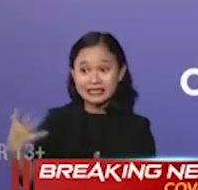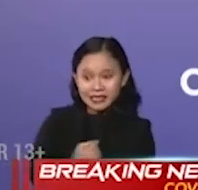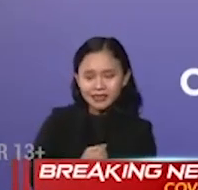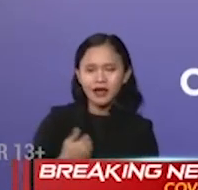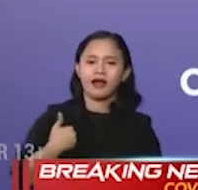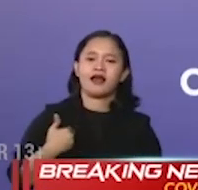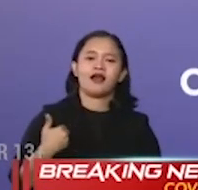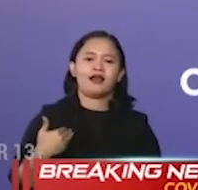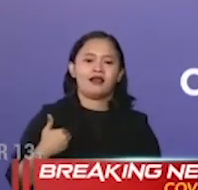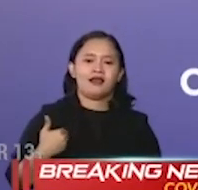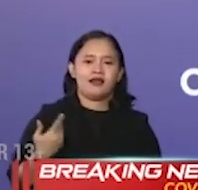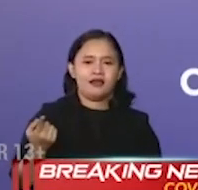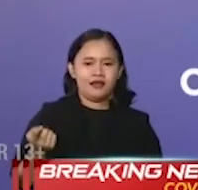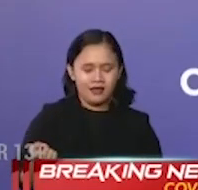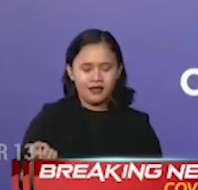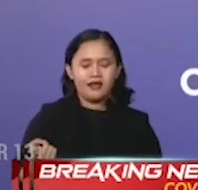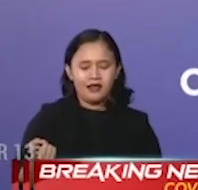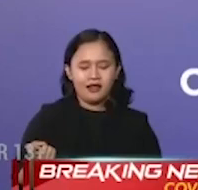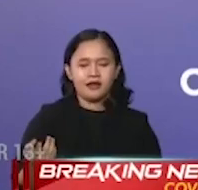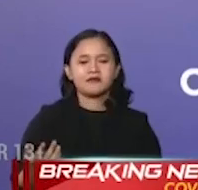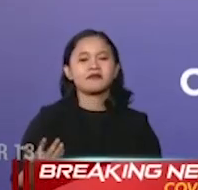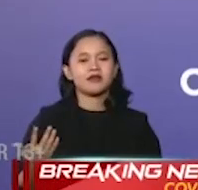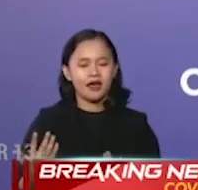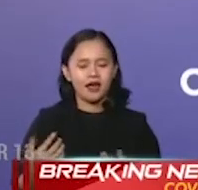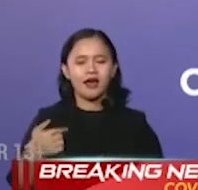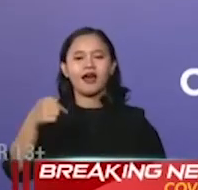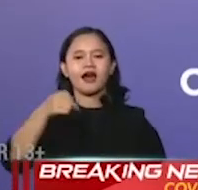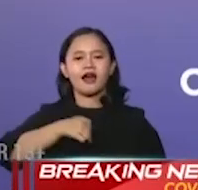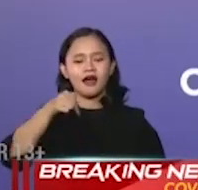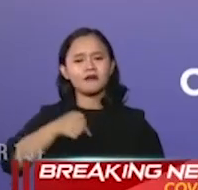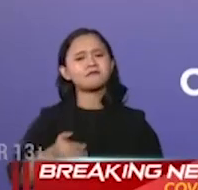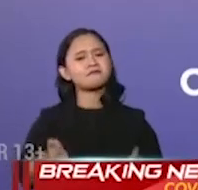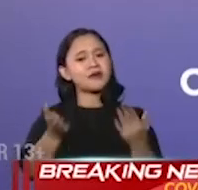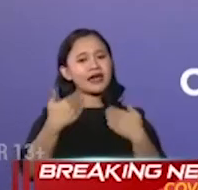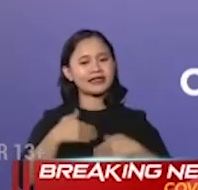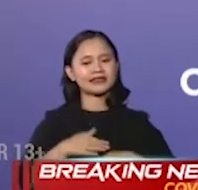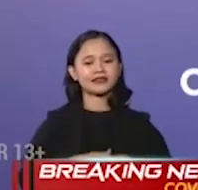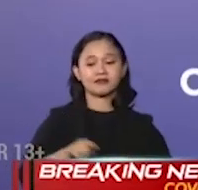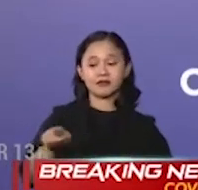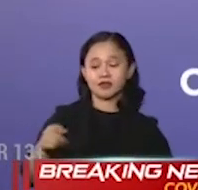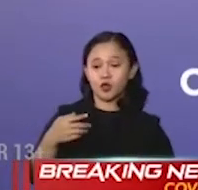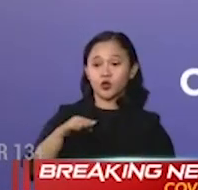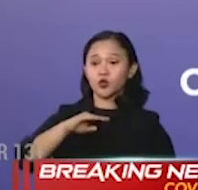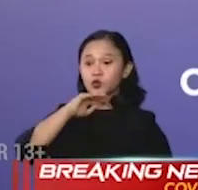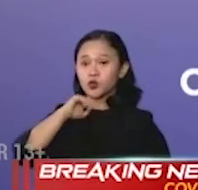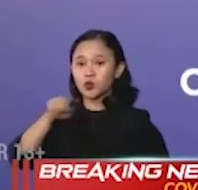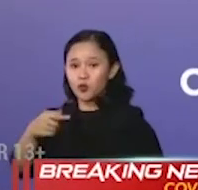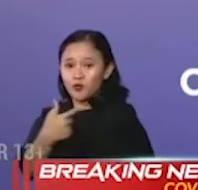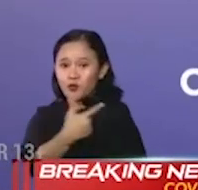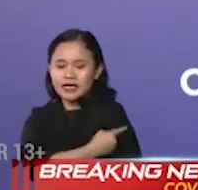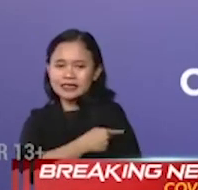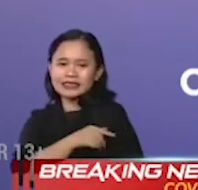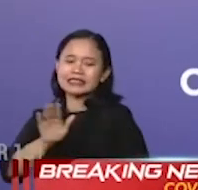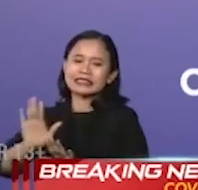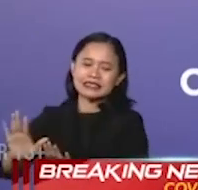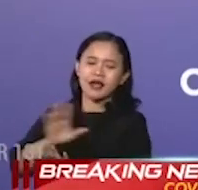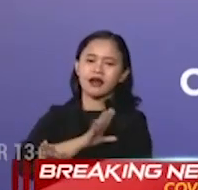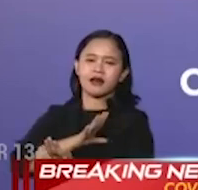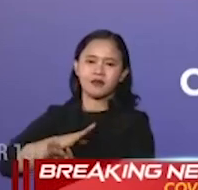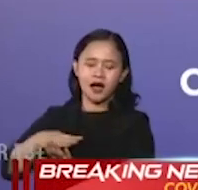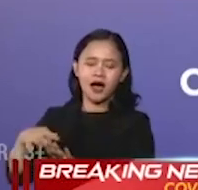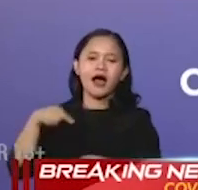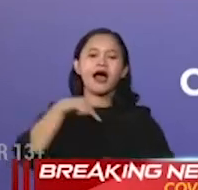Oleh karena itu Mari kita harus aman dari kofit dan produktif